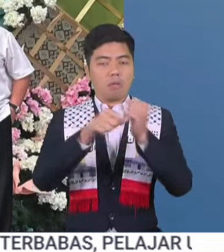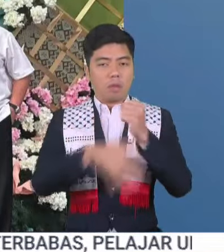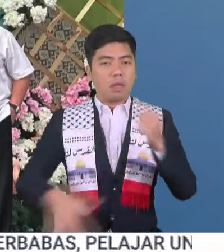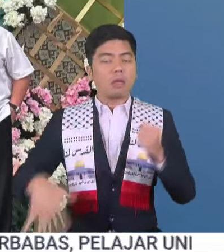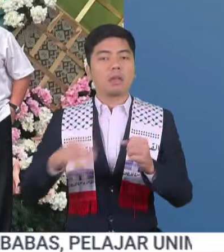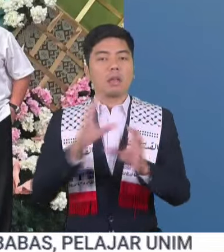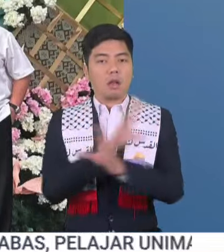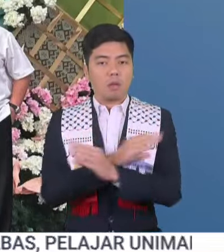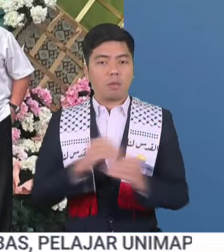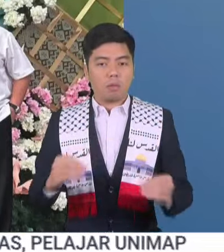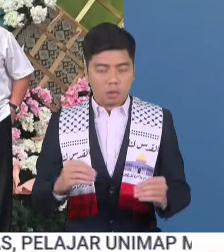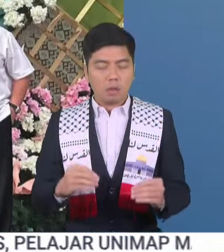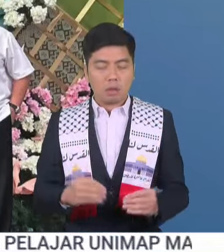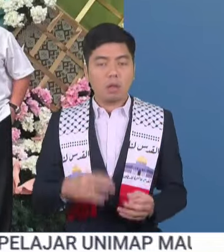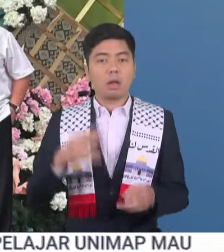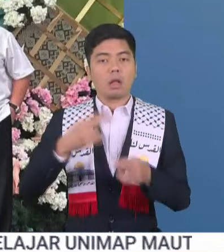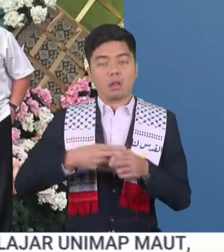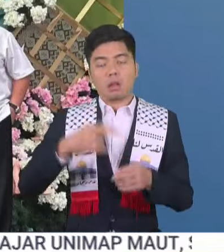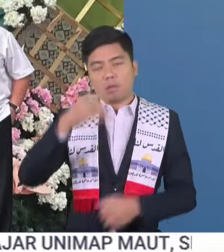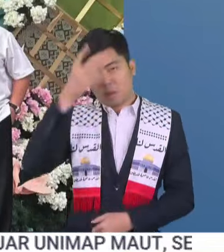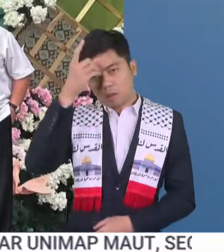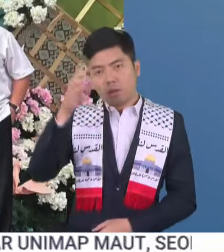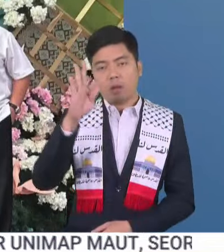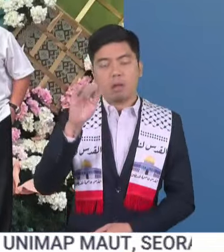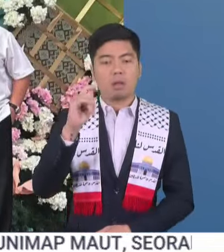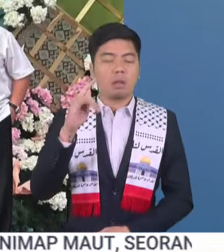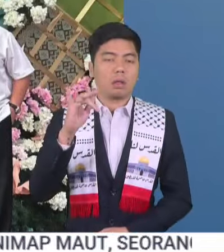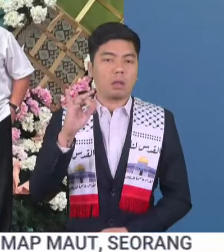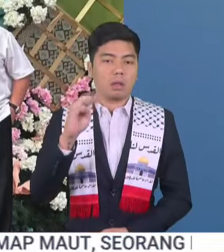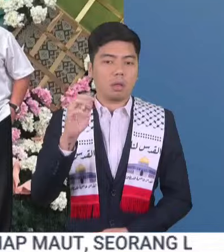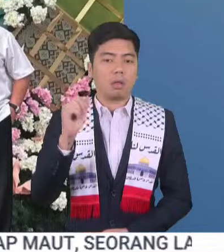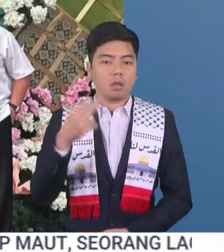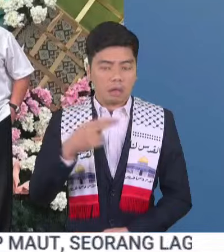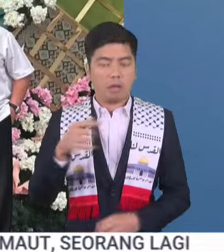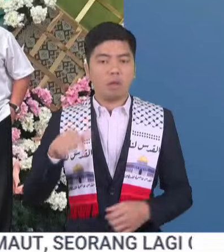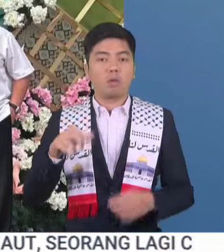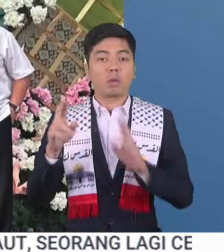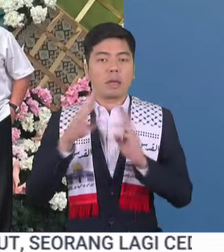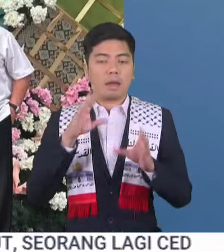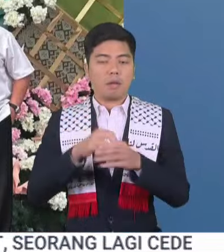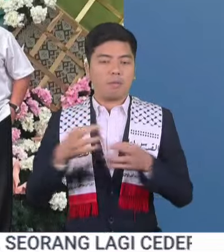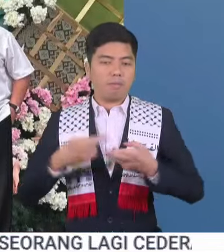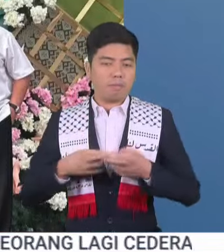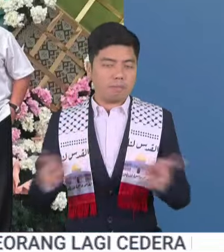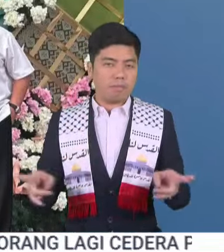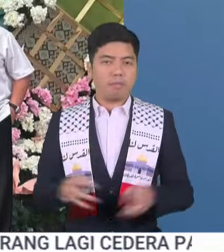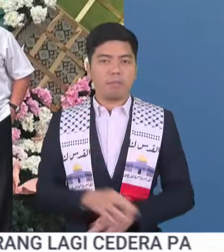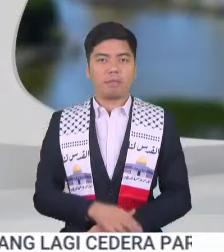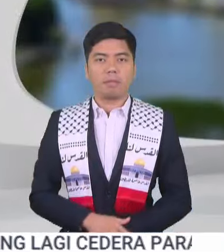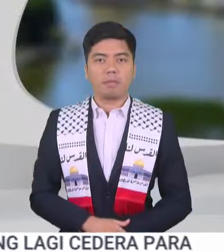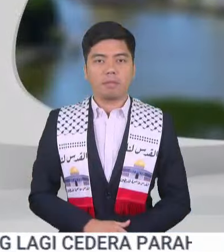Sarawak. Datuk Seri Fatimah menyatakan demikian pada majlis pelancaran Hari Raya Plaza Merdeka di Kuching.